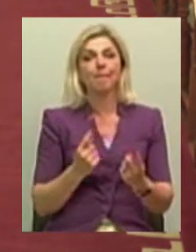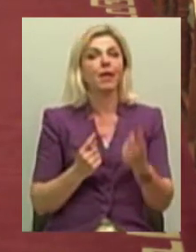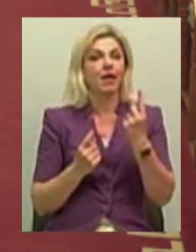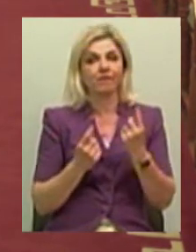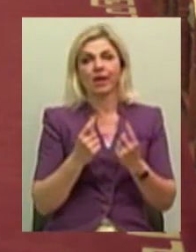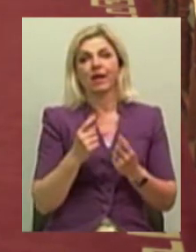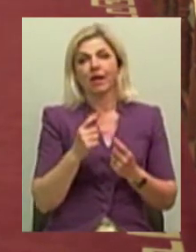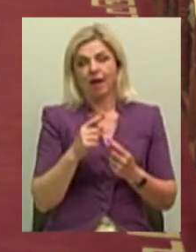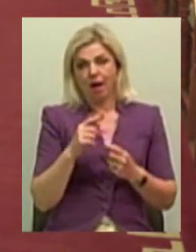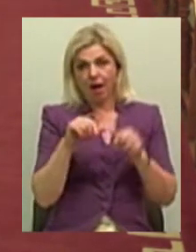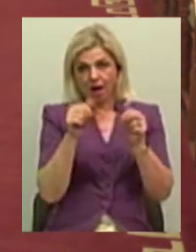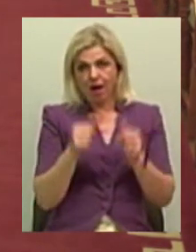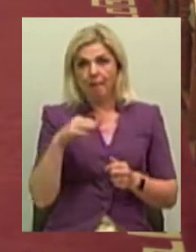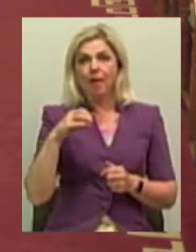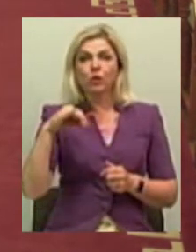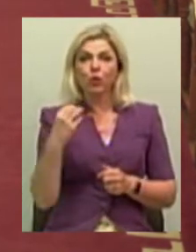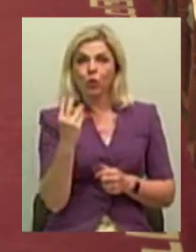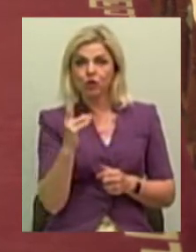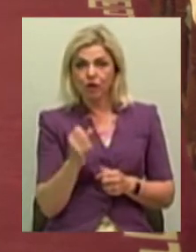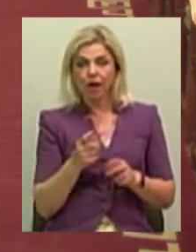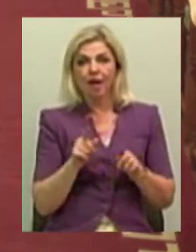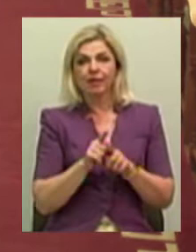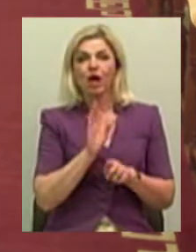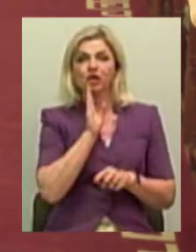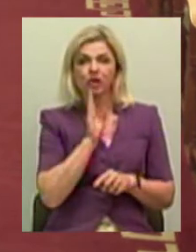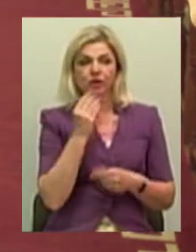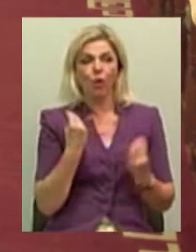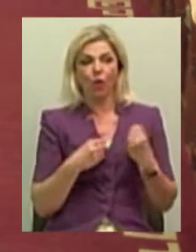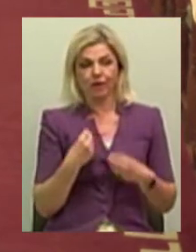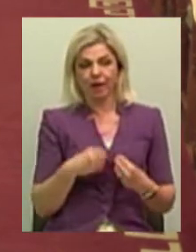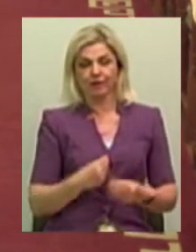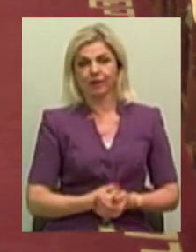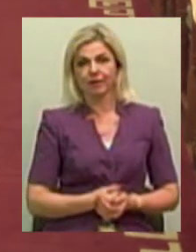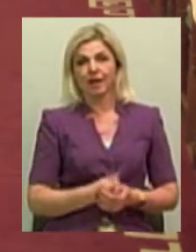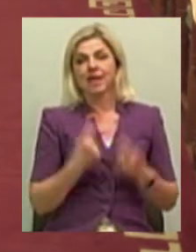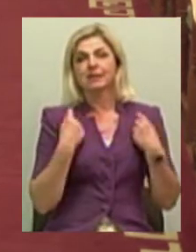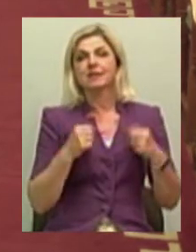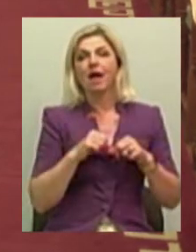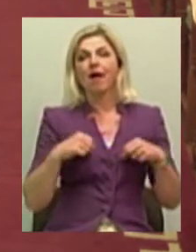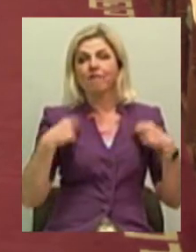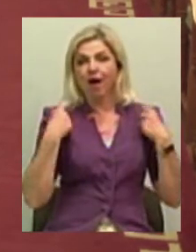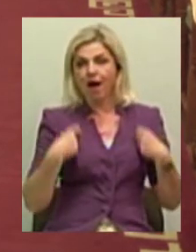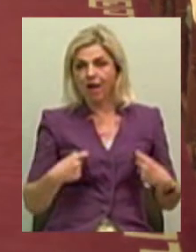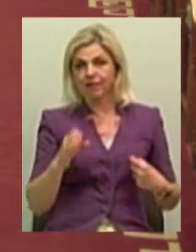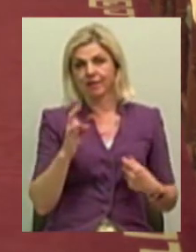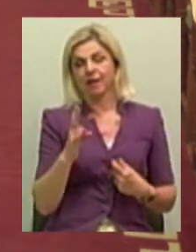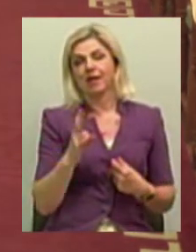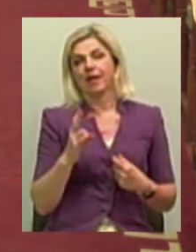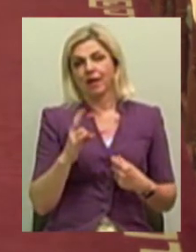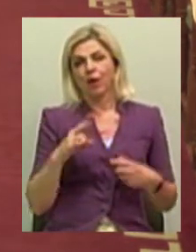самої малютінської матрьошки. Тобто тут така жіночка одягнена в сарафанчик, в сорочечку,